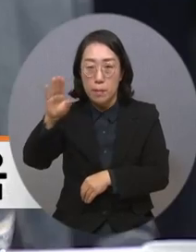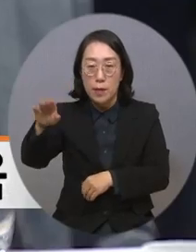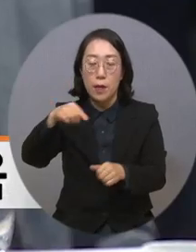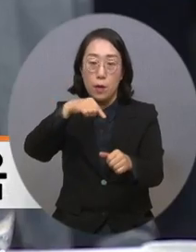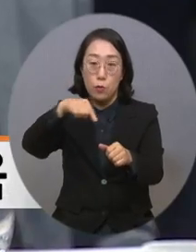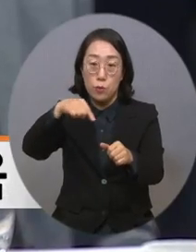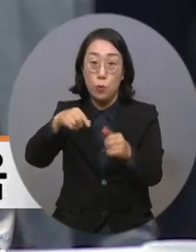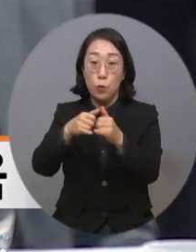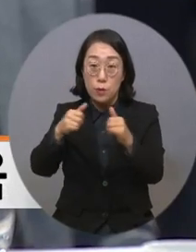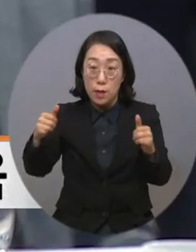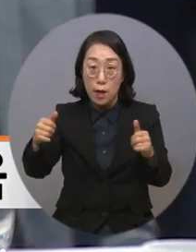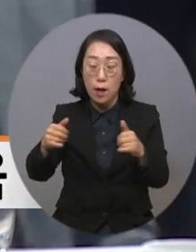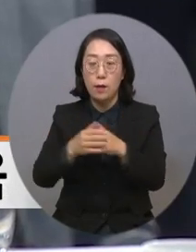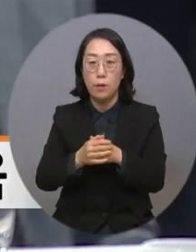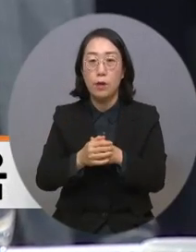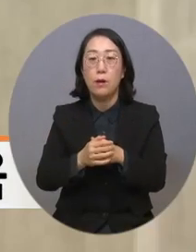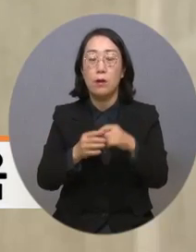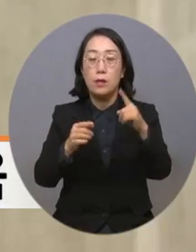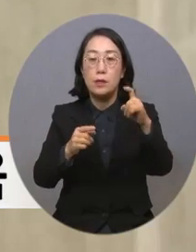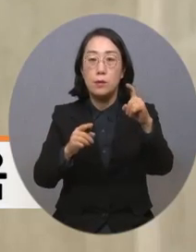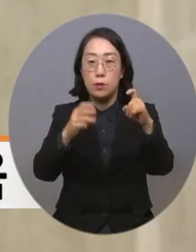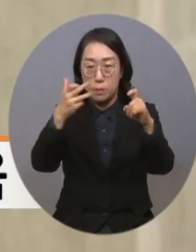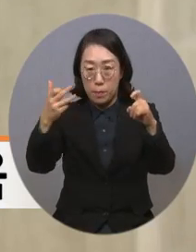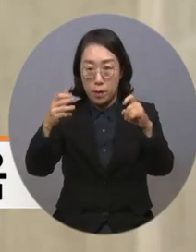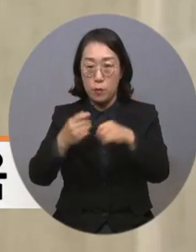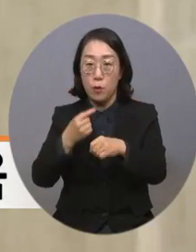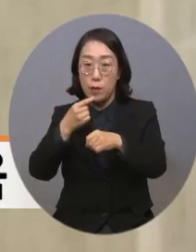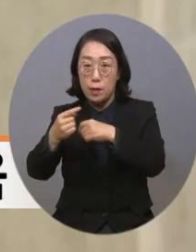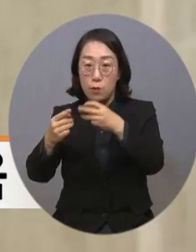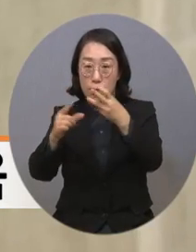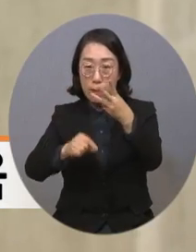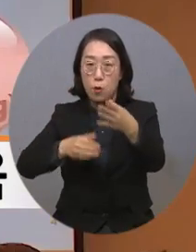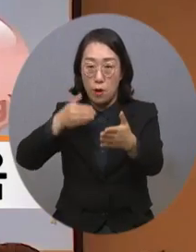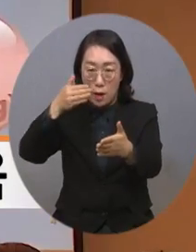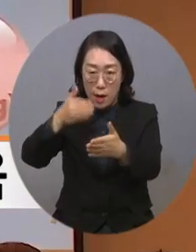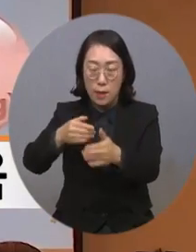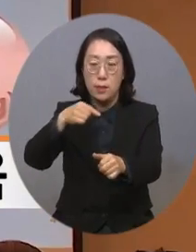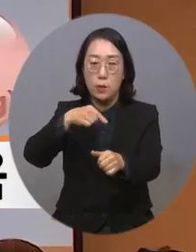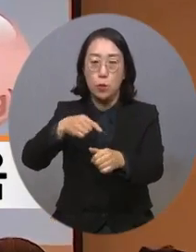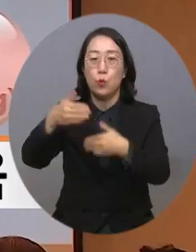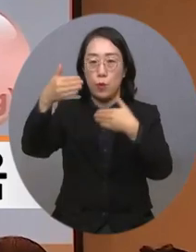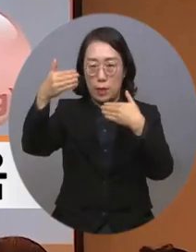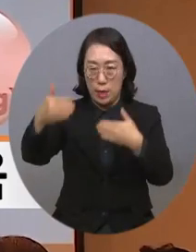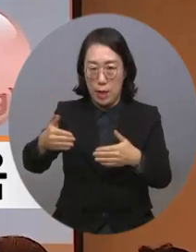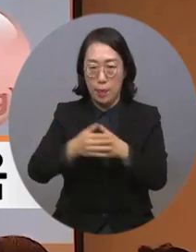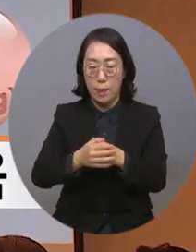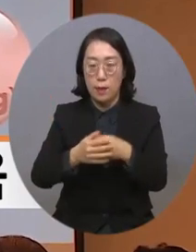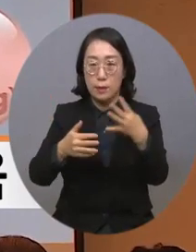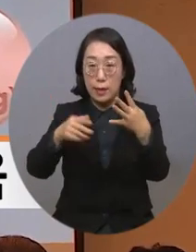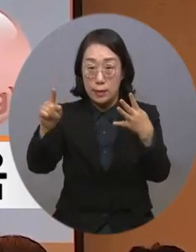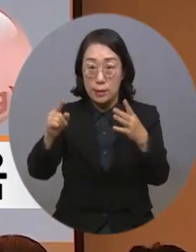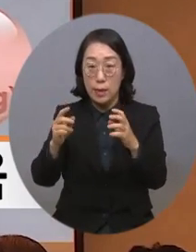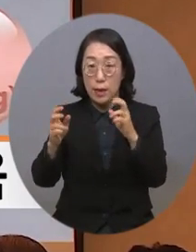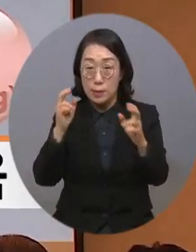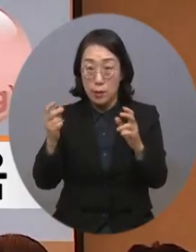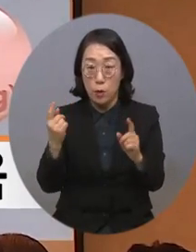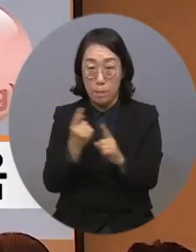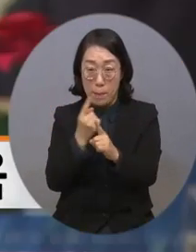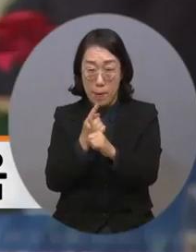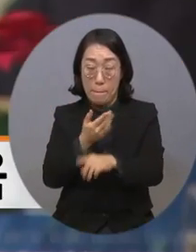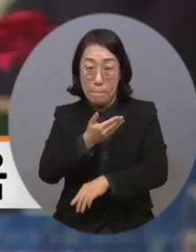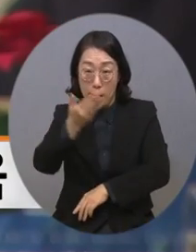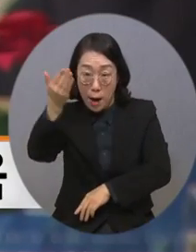교육은 11월 18일부터 내년 3월까지 이어집니다. 특히 4차 산업혁명과 고령화 시대를